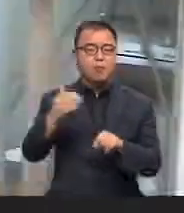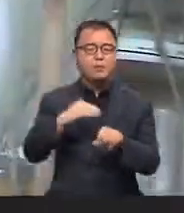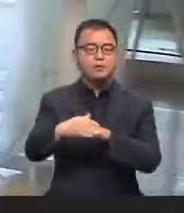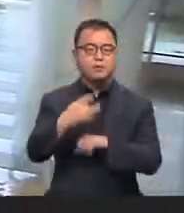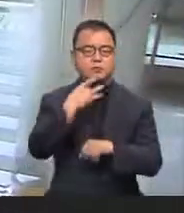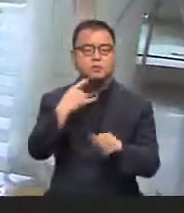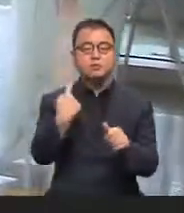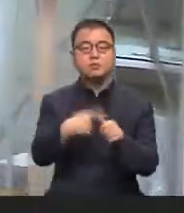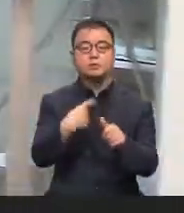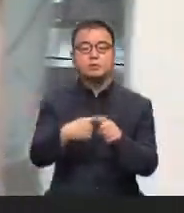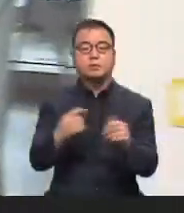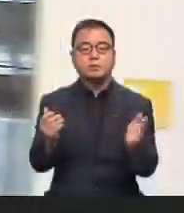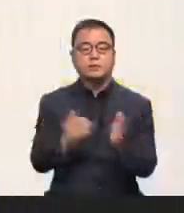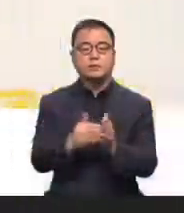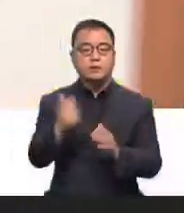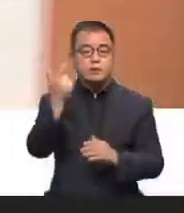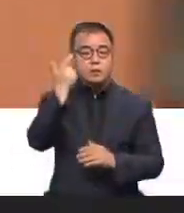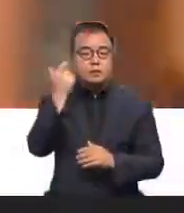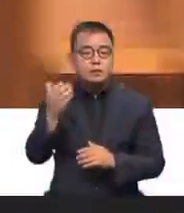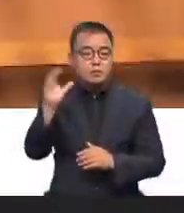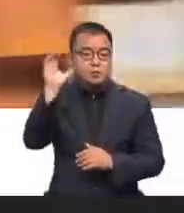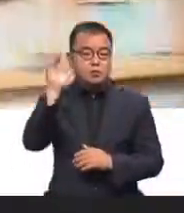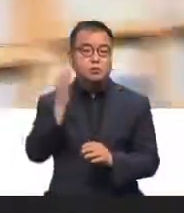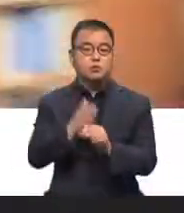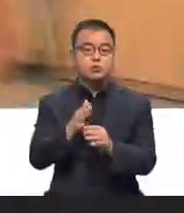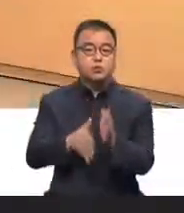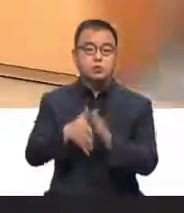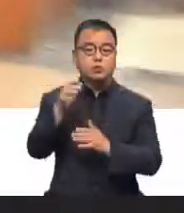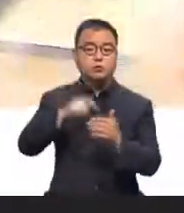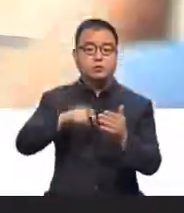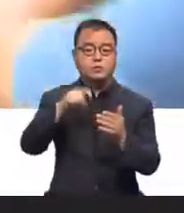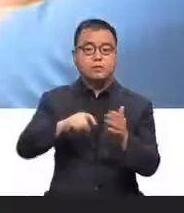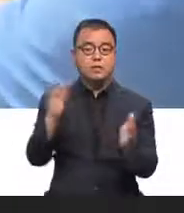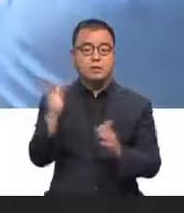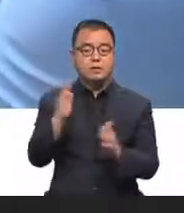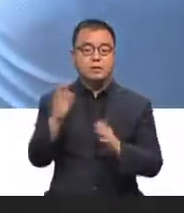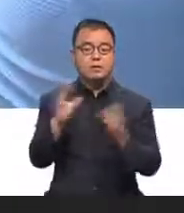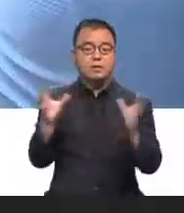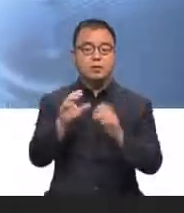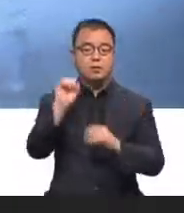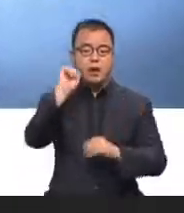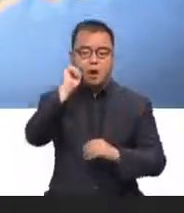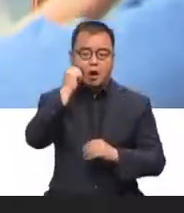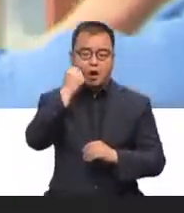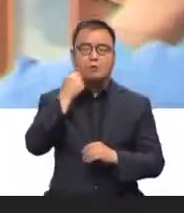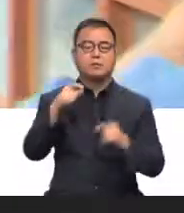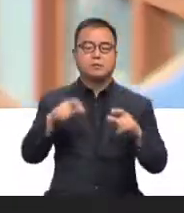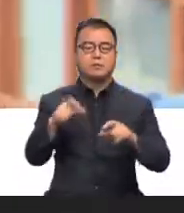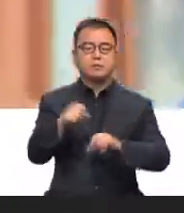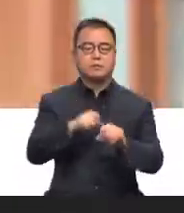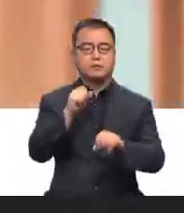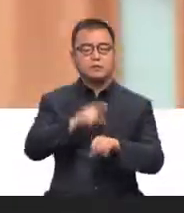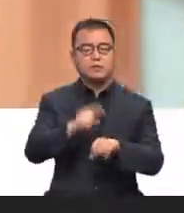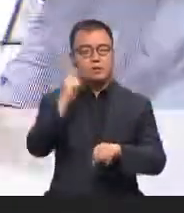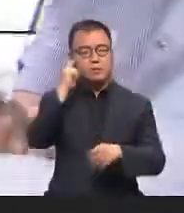비판했습니다. 청문에선 도심 지역에 위치해 학생 모집이 어려운 학교 특성이 고려되지 않았다는 점을